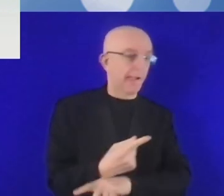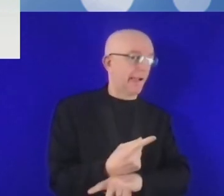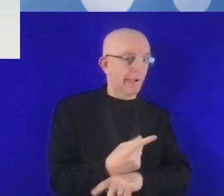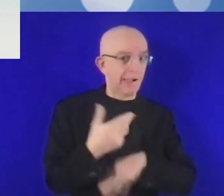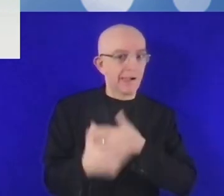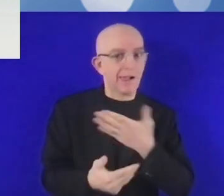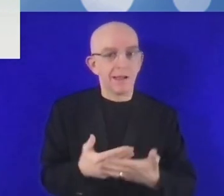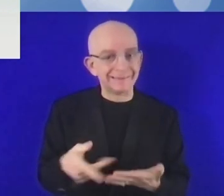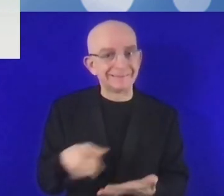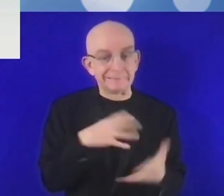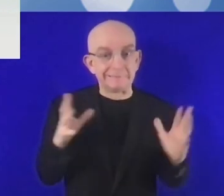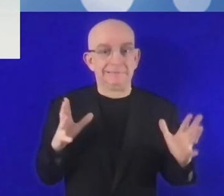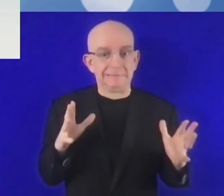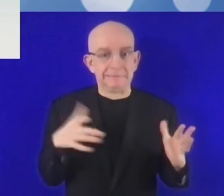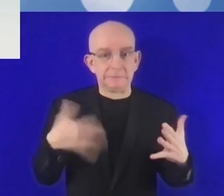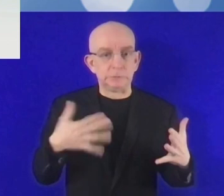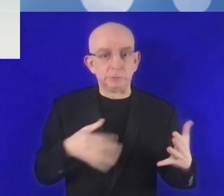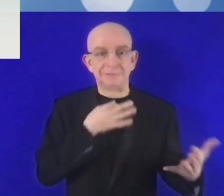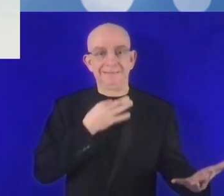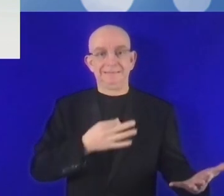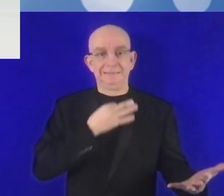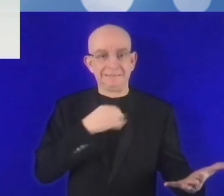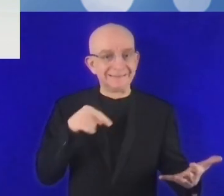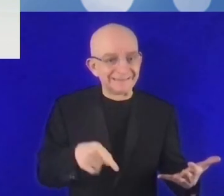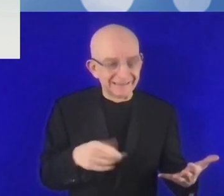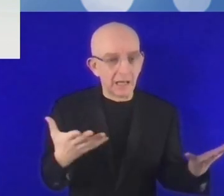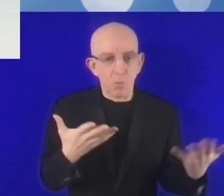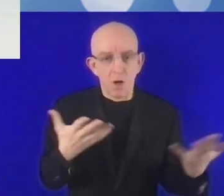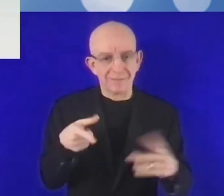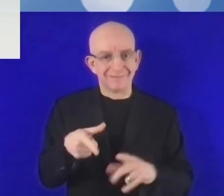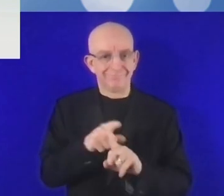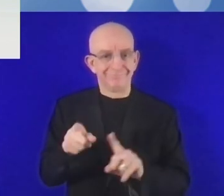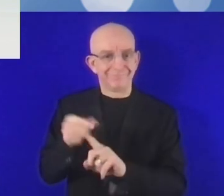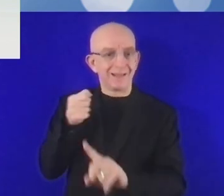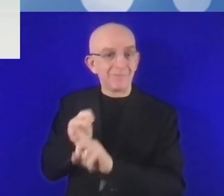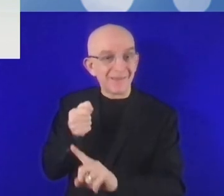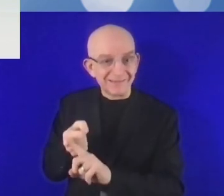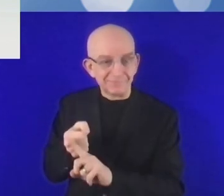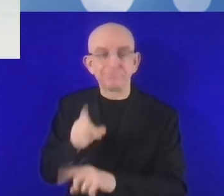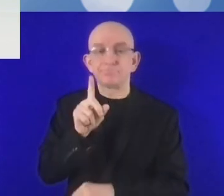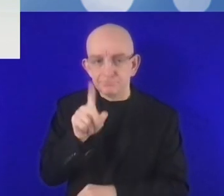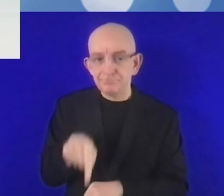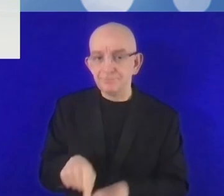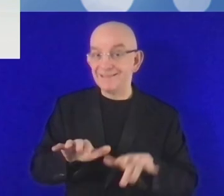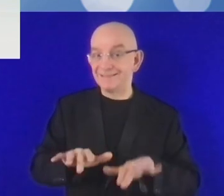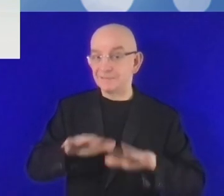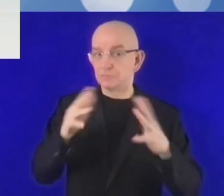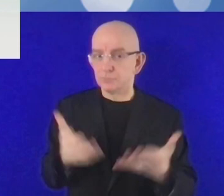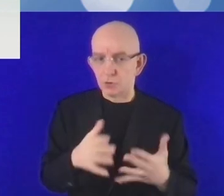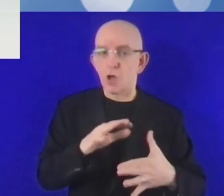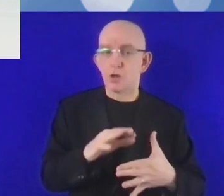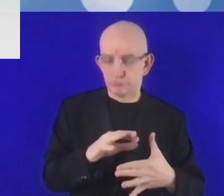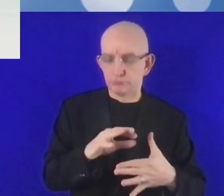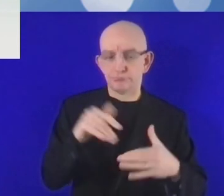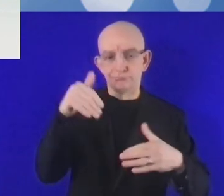Не следует забывать о том, что внедряемые новые инструменты политики будут также очень